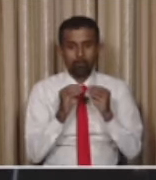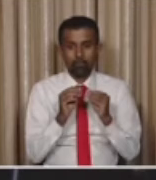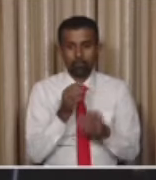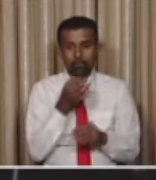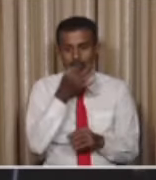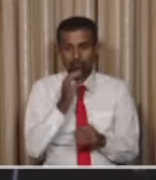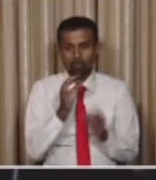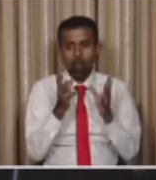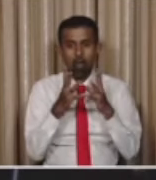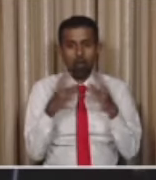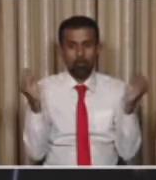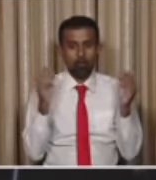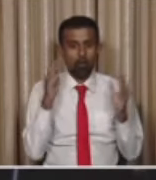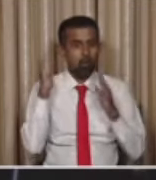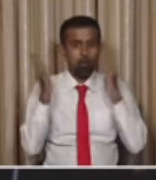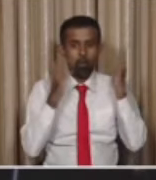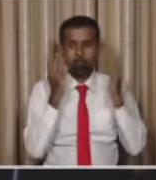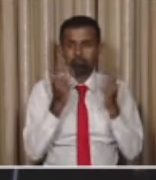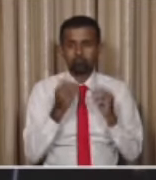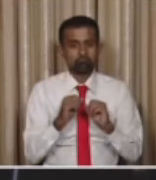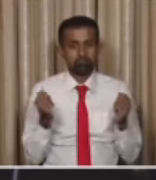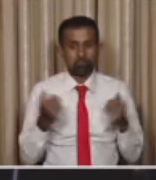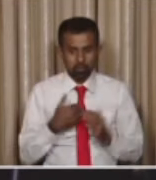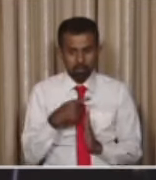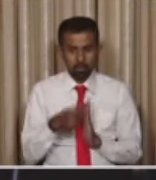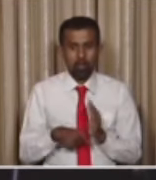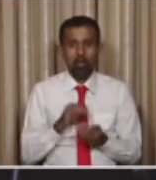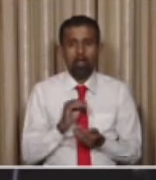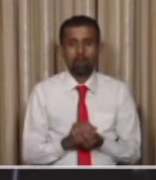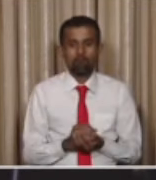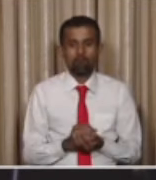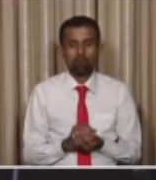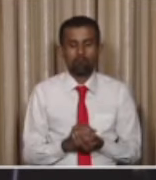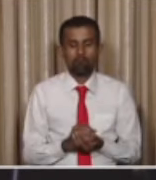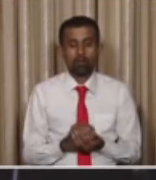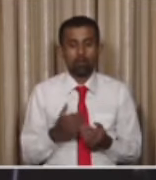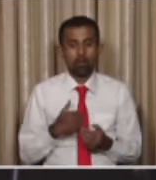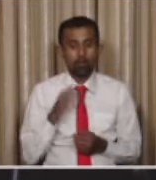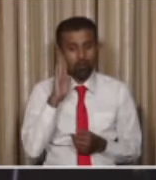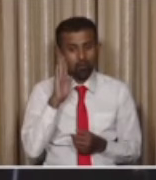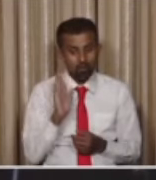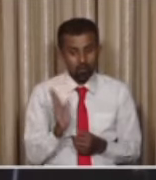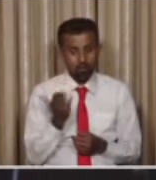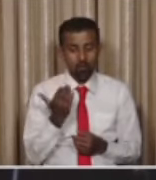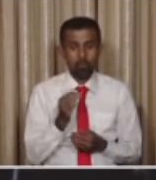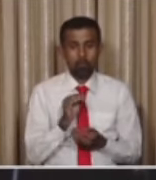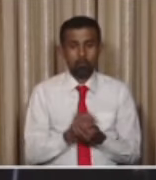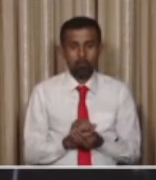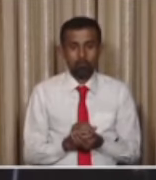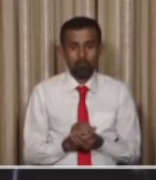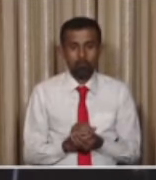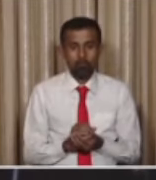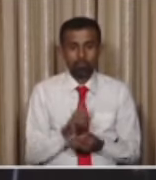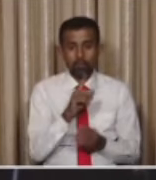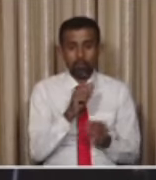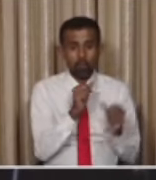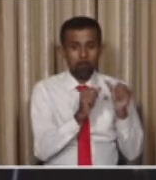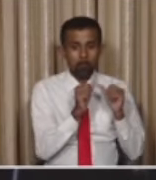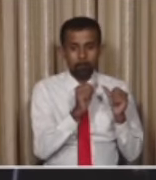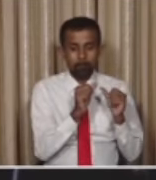නැසන ක්‍රමයක් මුළු ලෝකෙම හිතන කොහෙවත් තිබෙන්නේ නැහැ අපේ රටේ තිබ්බා. ඒ වගේම තමයි අපිට ආවේනික තිබ්බා එකම බෙහෙත